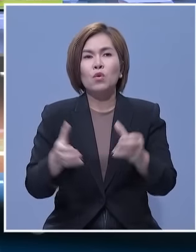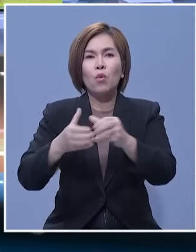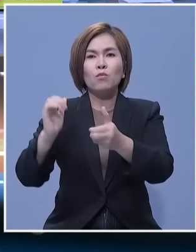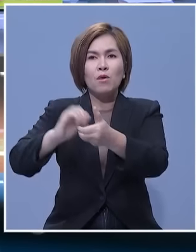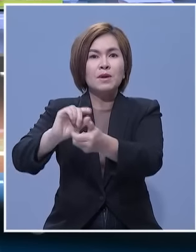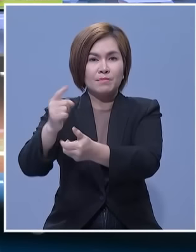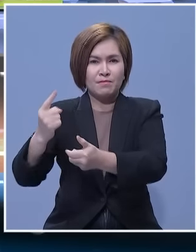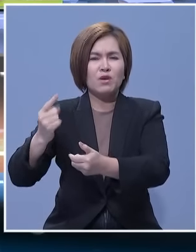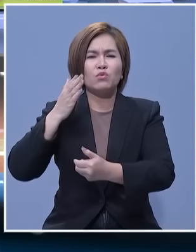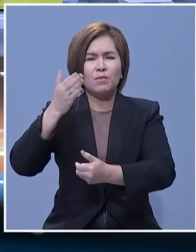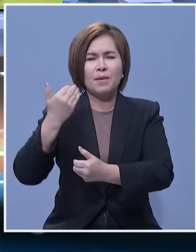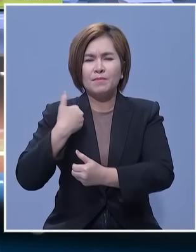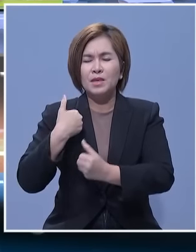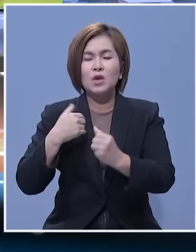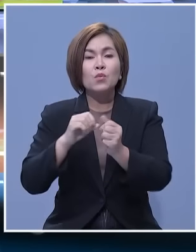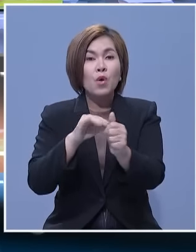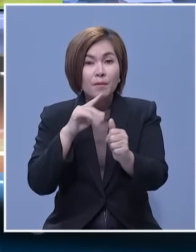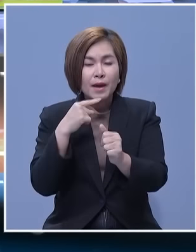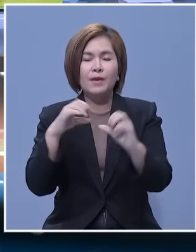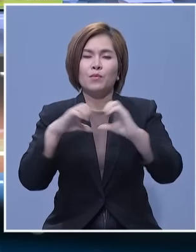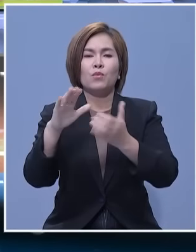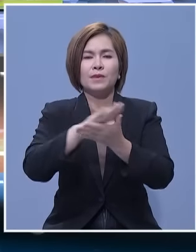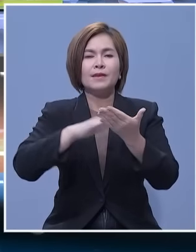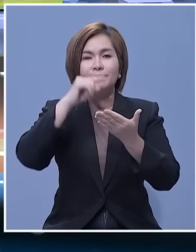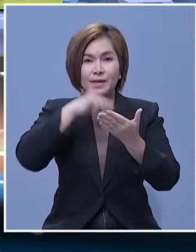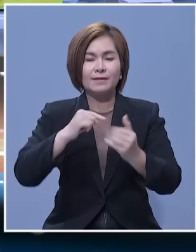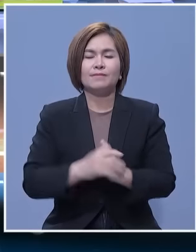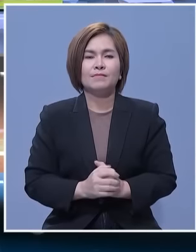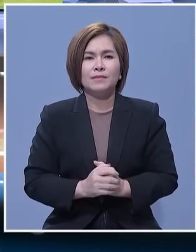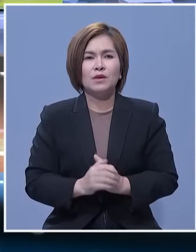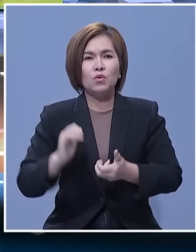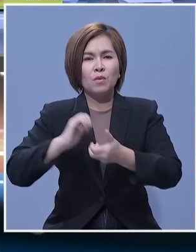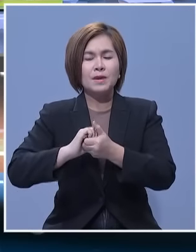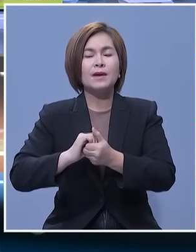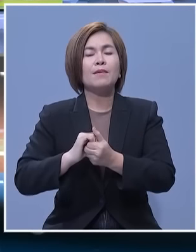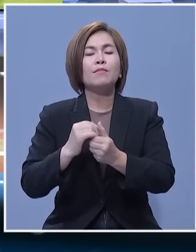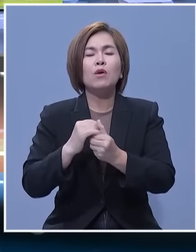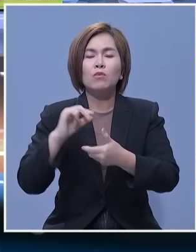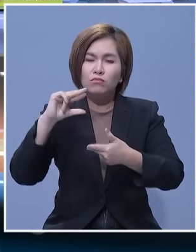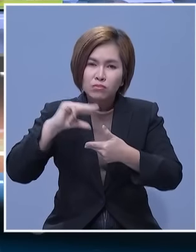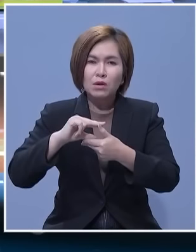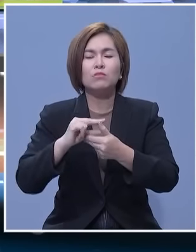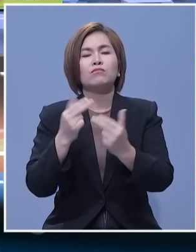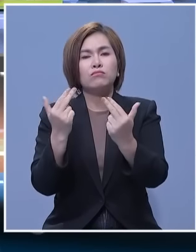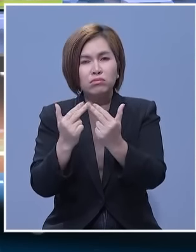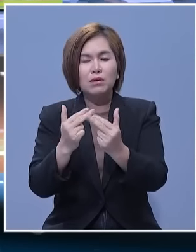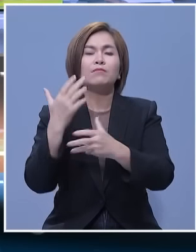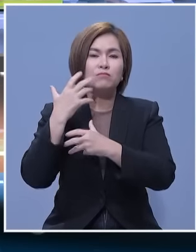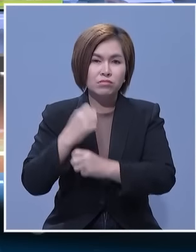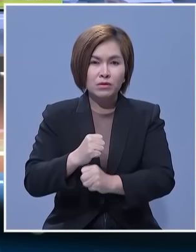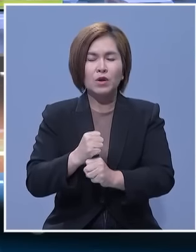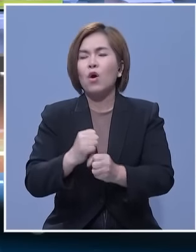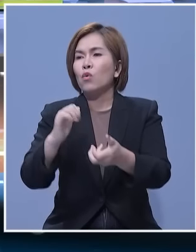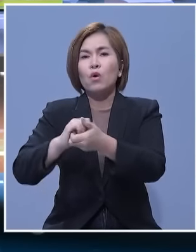ขึ้นอาจจะนำโดยภูมิใจไทยไปจับมือกับพลังประชารัฐไปจับมือกับรวมไทยสร้างชาติประชาธิปัตด้วยแล้วไปดู